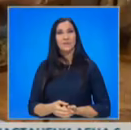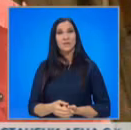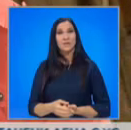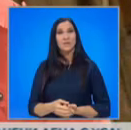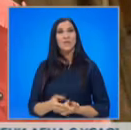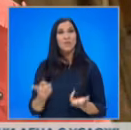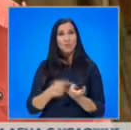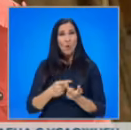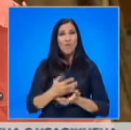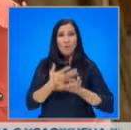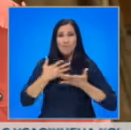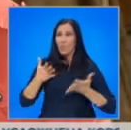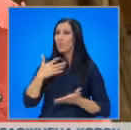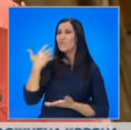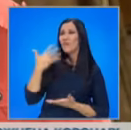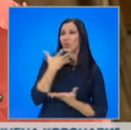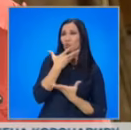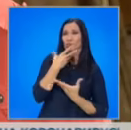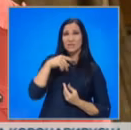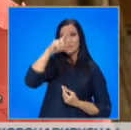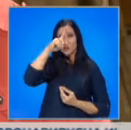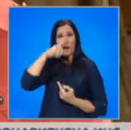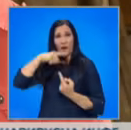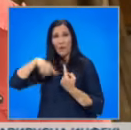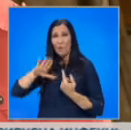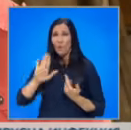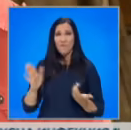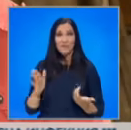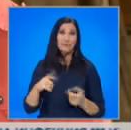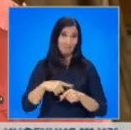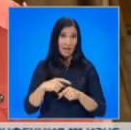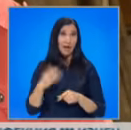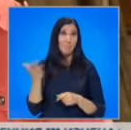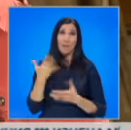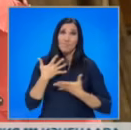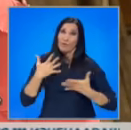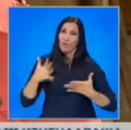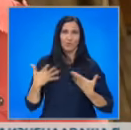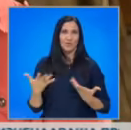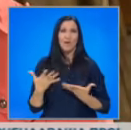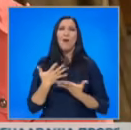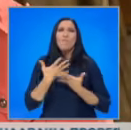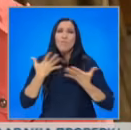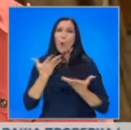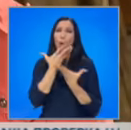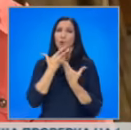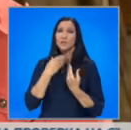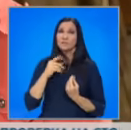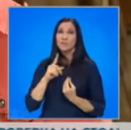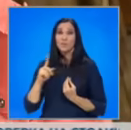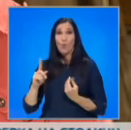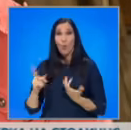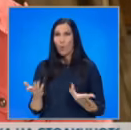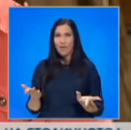С толкова много невероятно красиви жени около вас. Да, бях много щастлив. Много красиви, с които